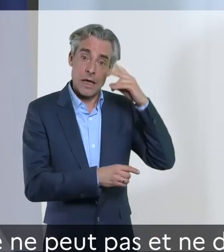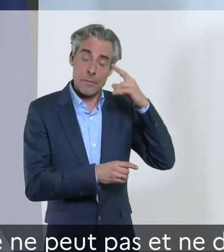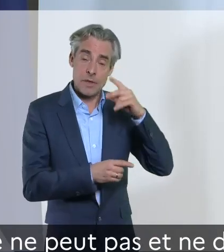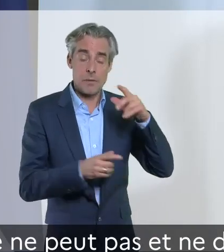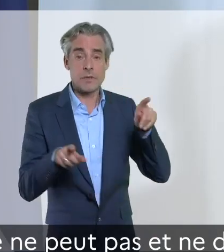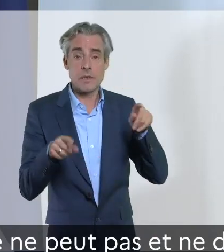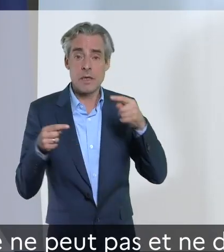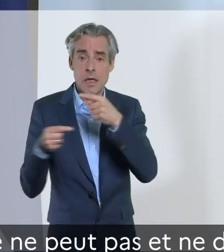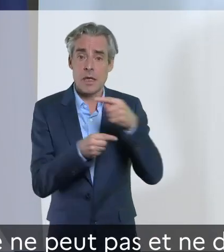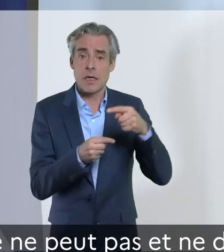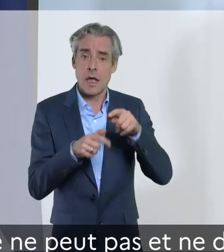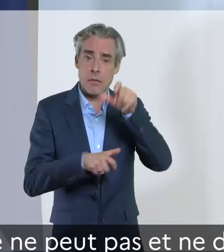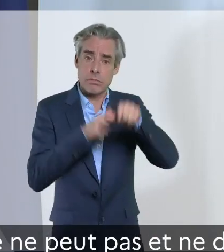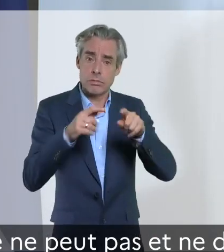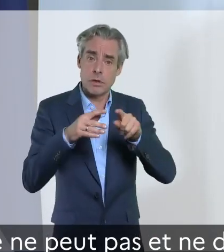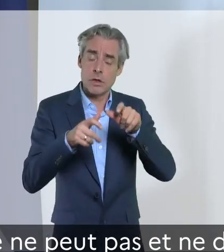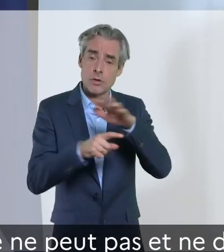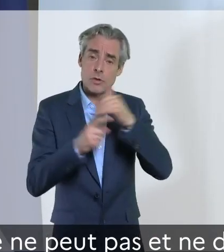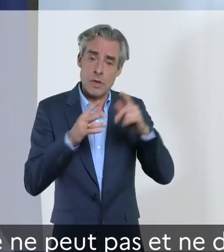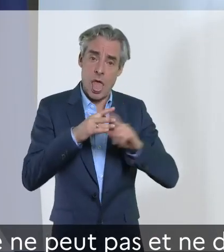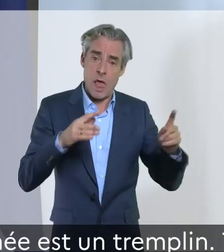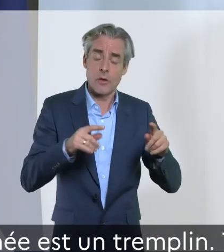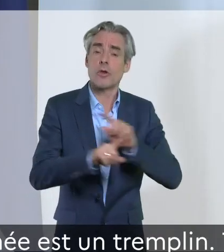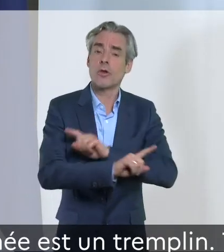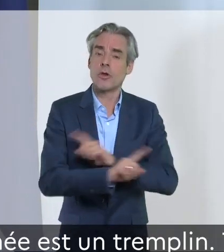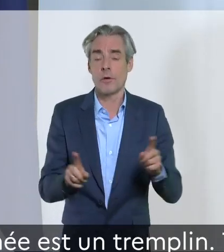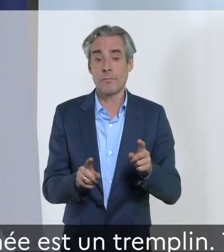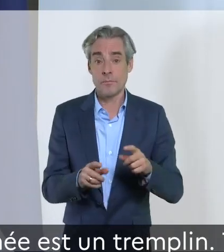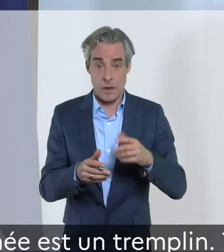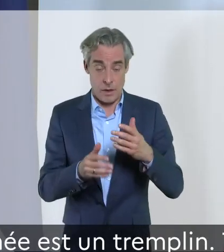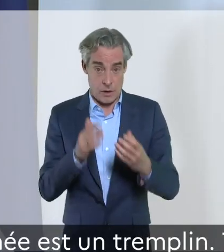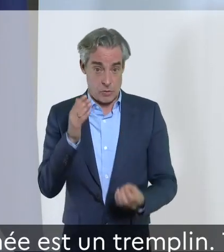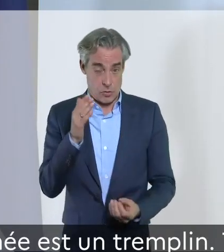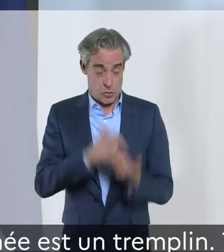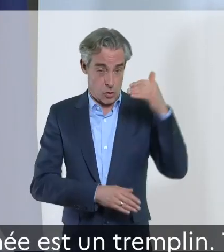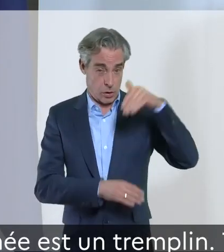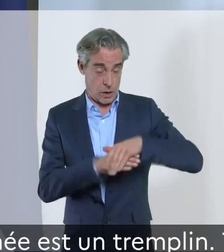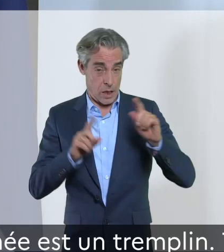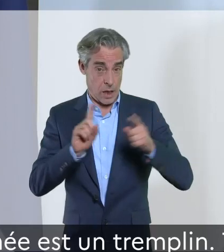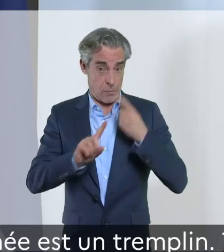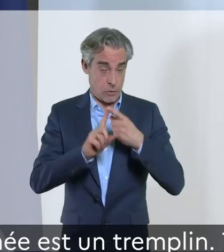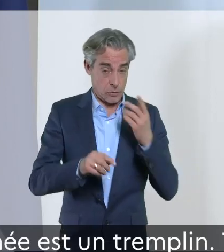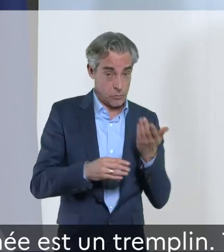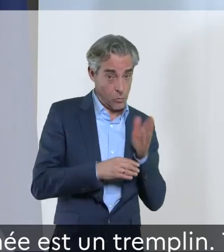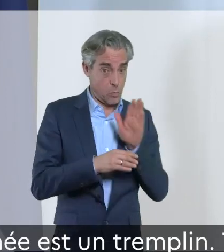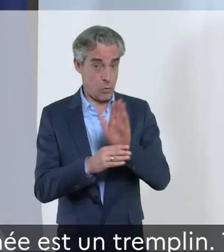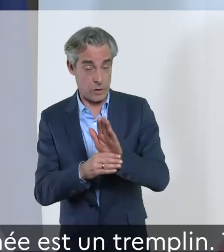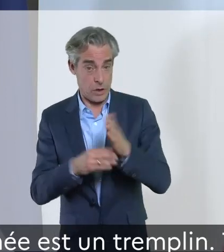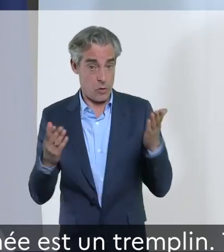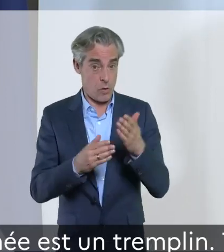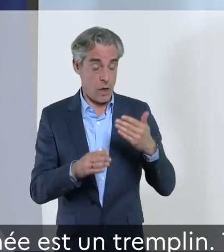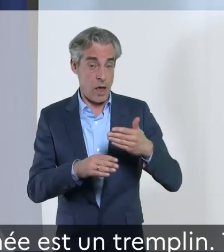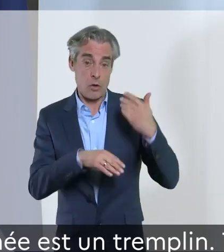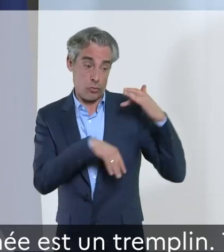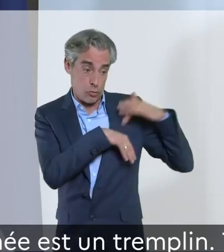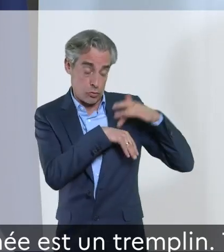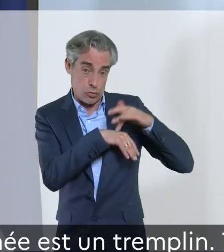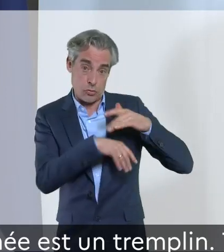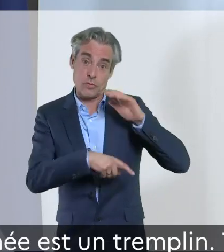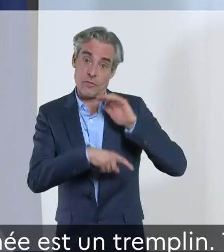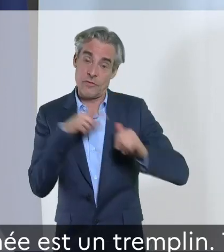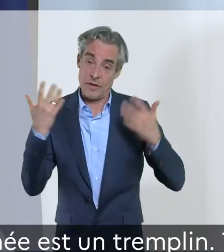pas et ne doit pas être un facteur d'exclusion. Cette journée est un tremplin. Tremplin pour montrer ce qui a déjà été